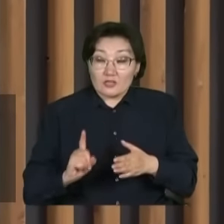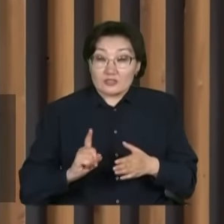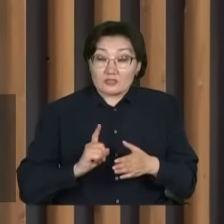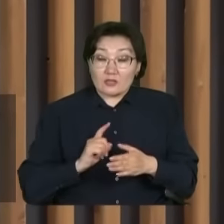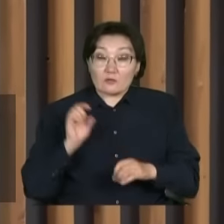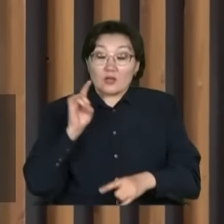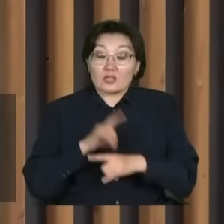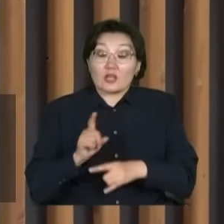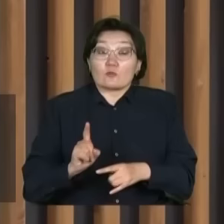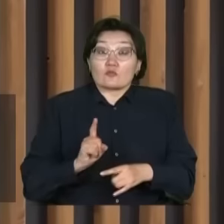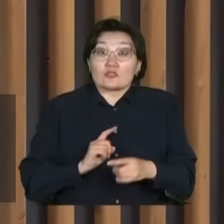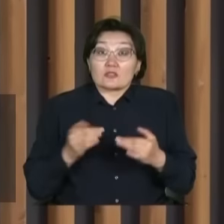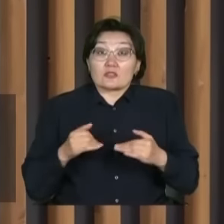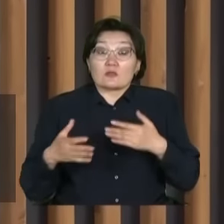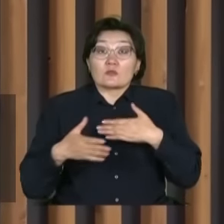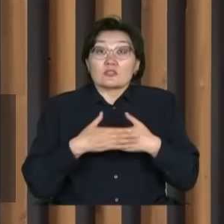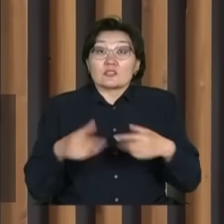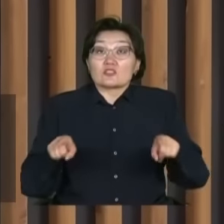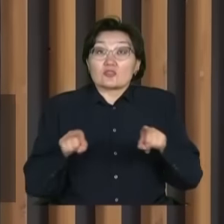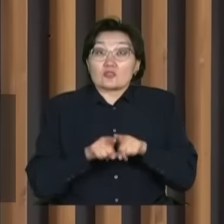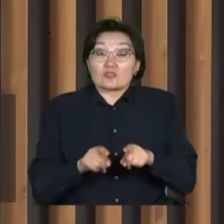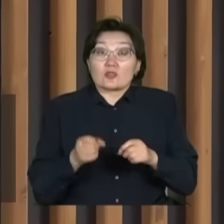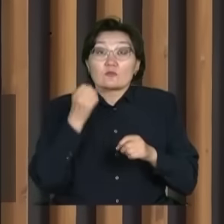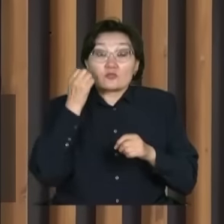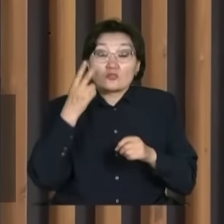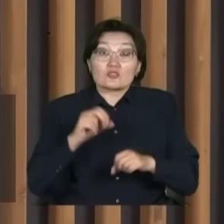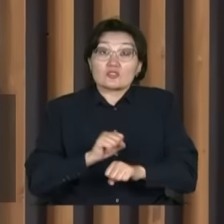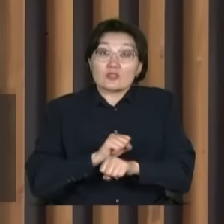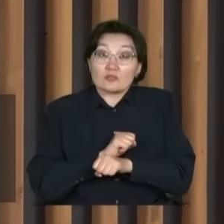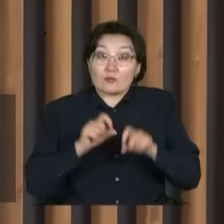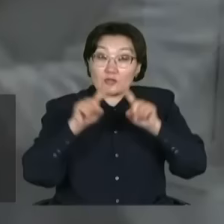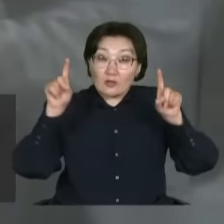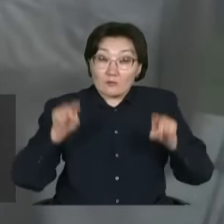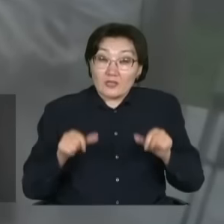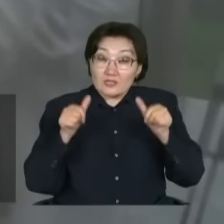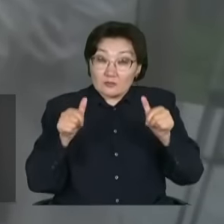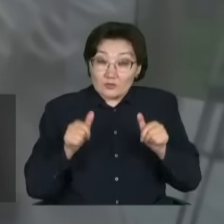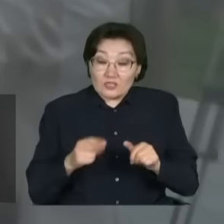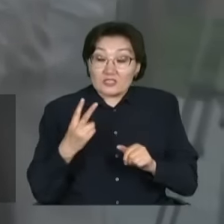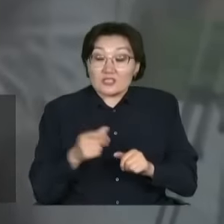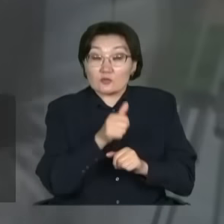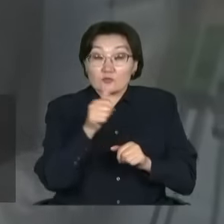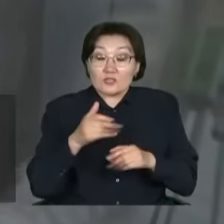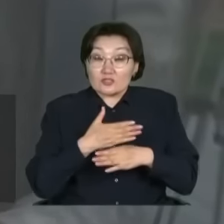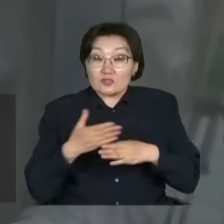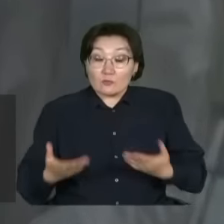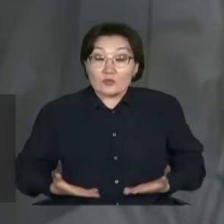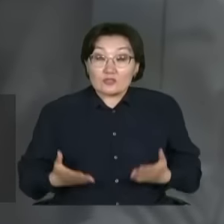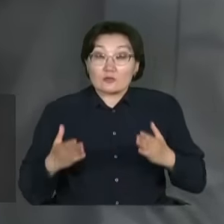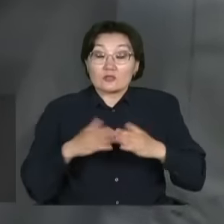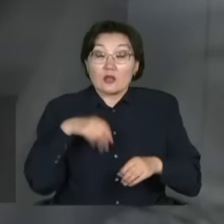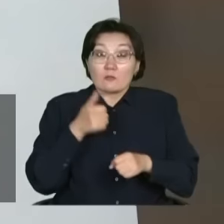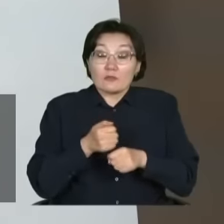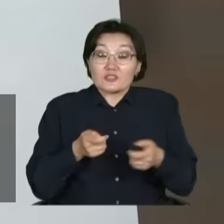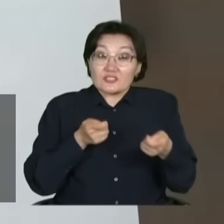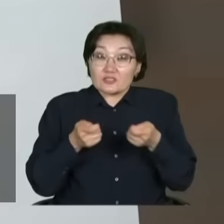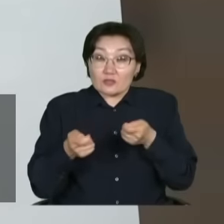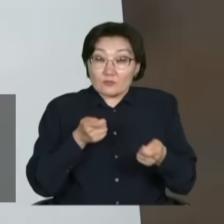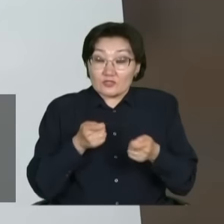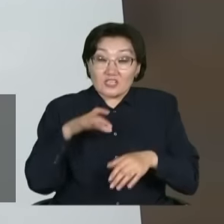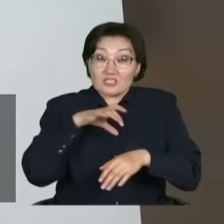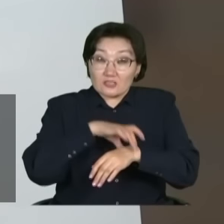алдап күттіріп, енді есіктің алдына мынандай түскі үзіліс деген парағын іліп қойыпты. Екі сағаттан соң аталмыш тұрғын үйдің бас менеджерінің үстінен